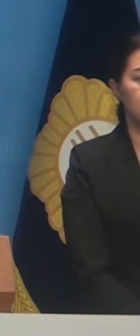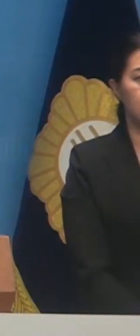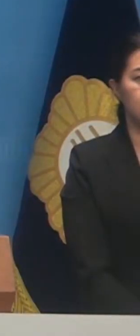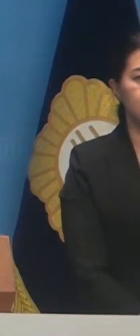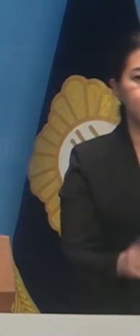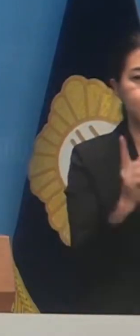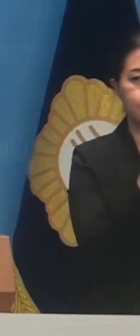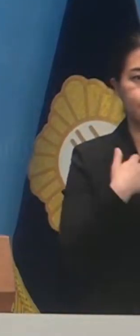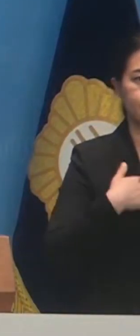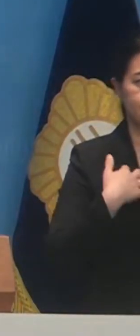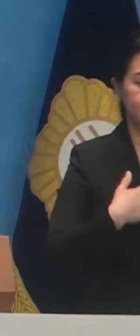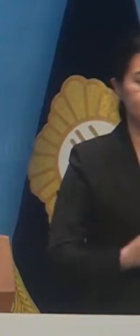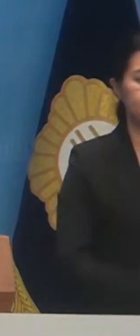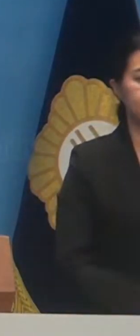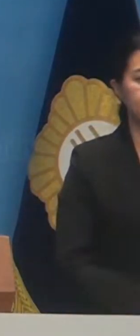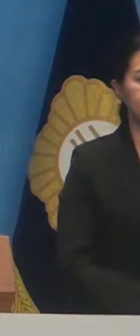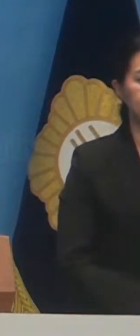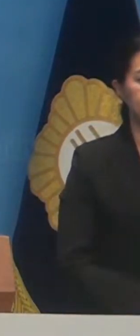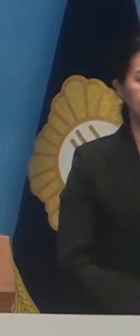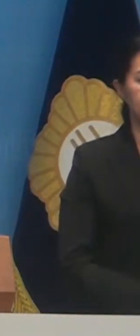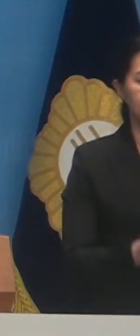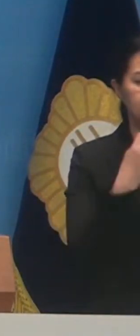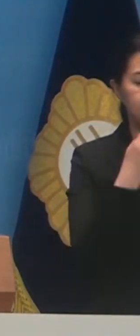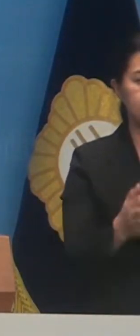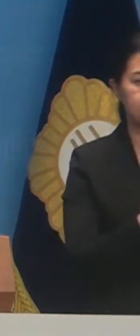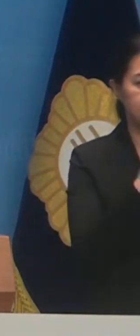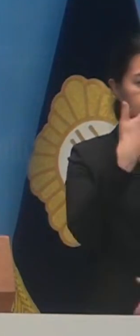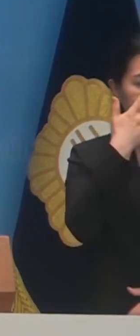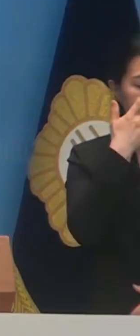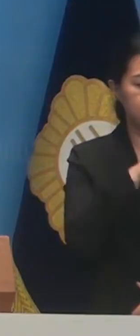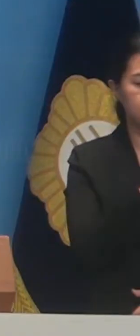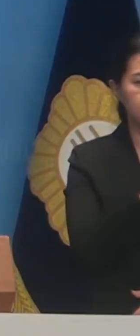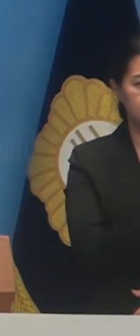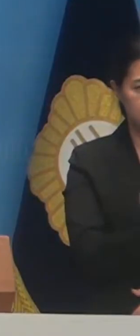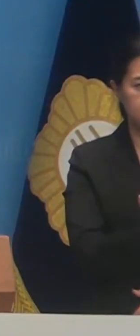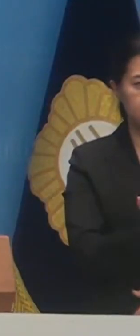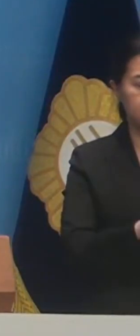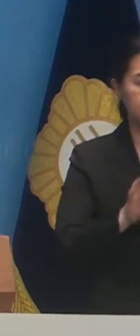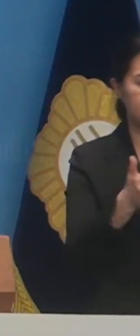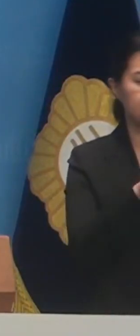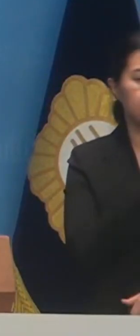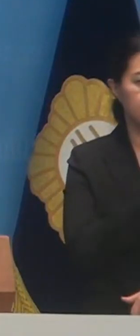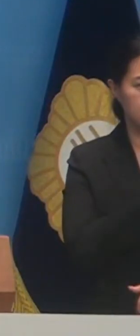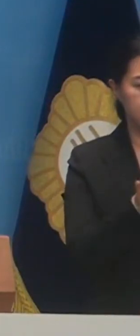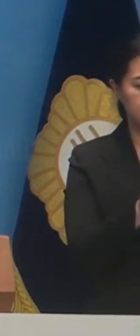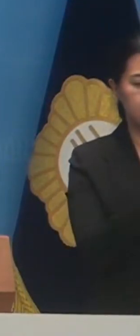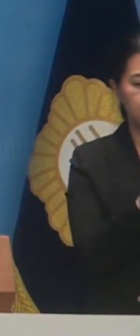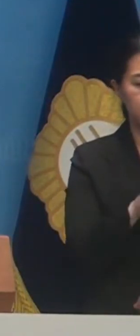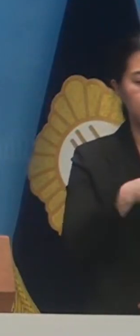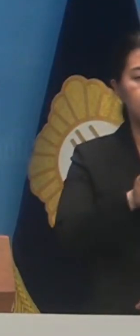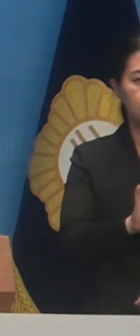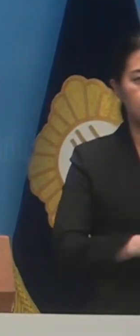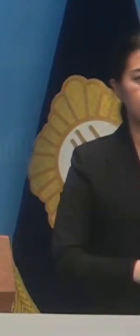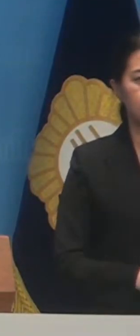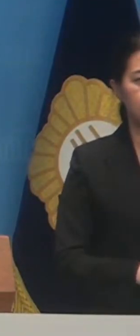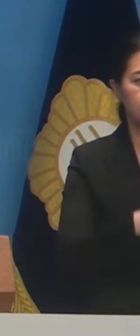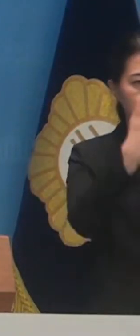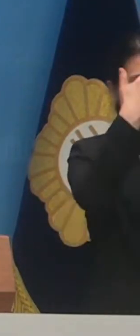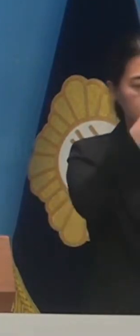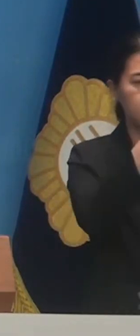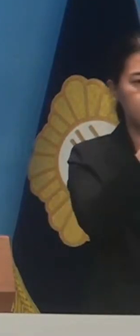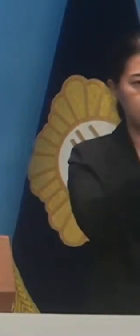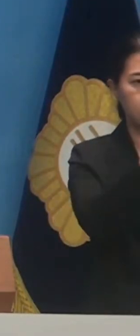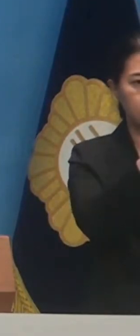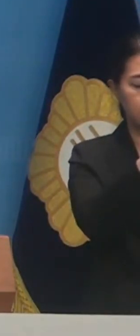네, 반갑습니다. 종무이 소속 경기도 평택시병 국회의원 김현정입니다. 우리 헌법 제1조는 모든